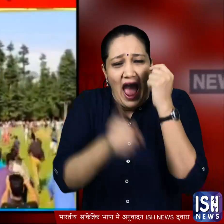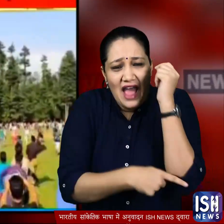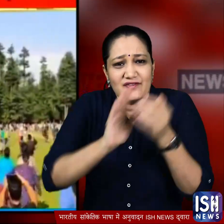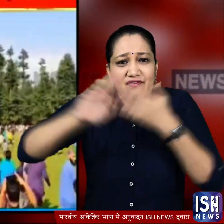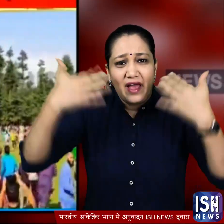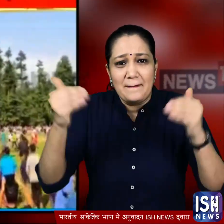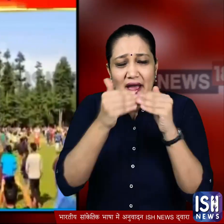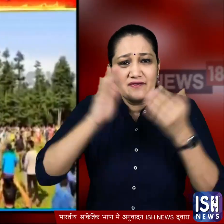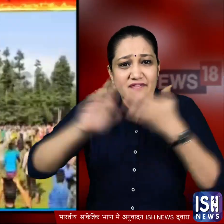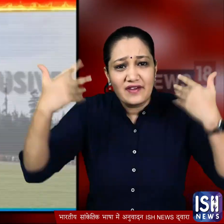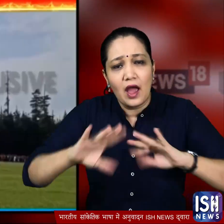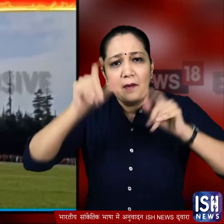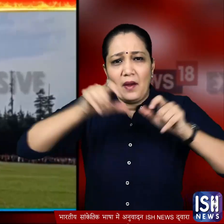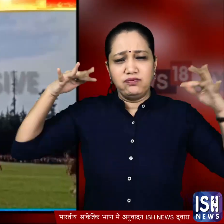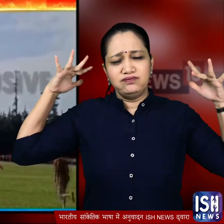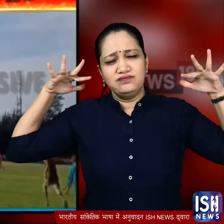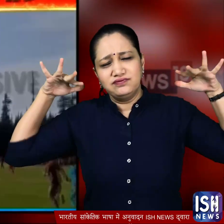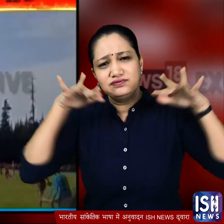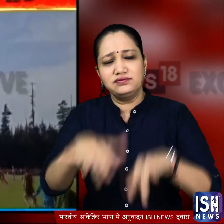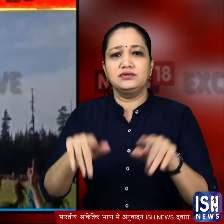ही भीड़ मैदान में दौड़ती हुई दिखी।